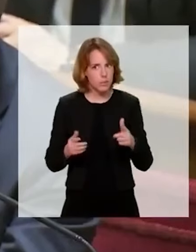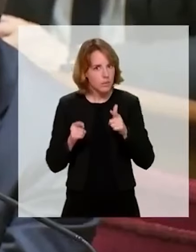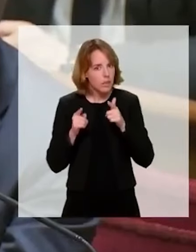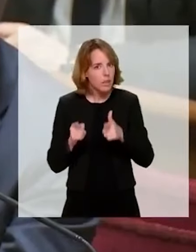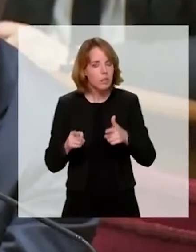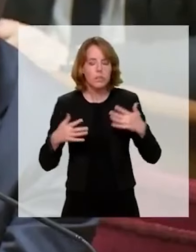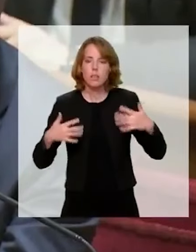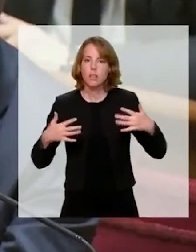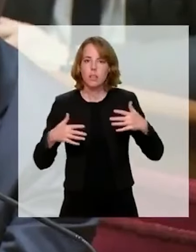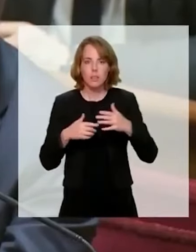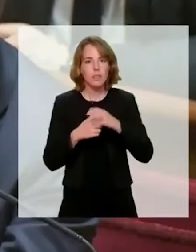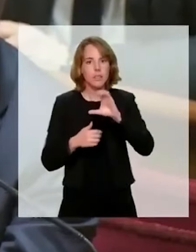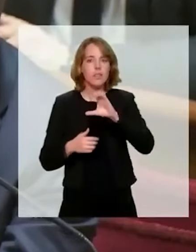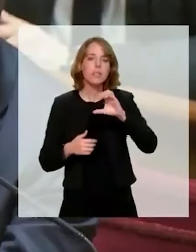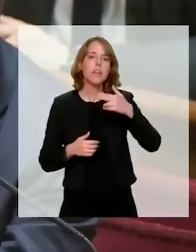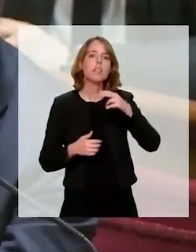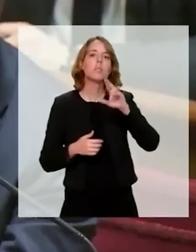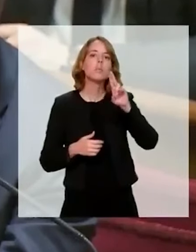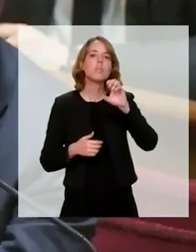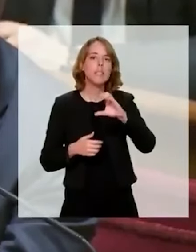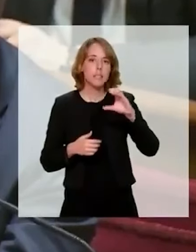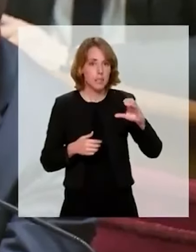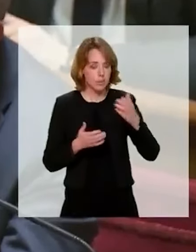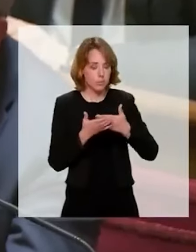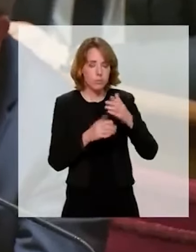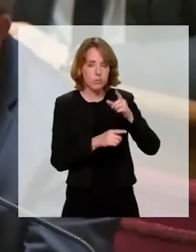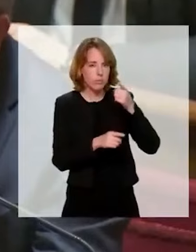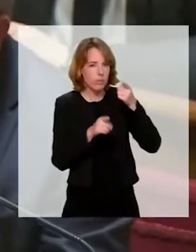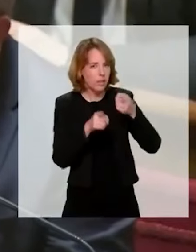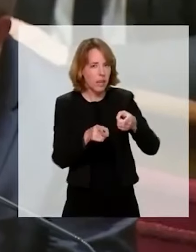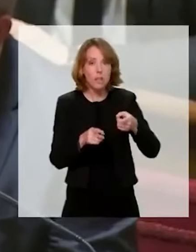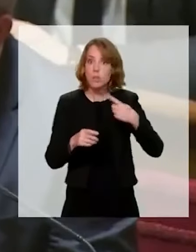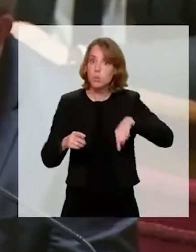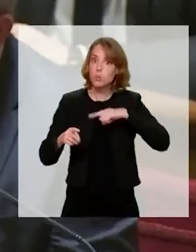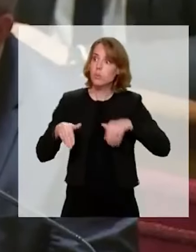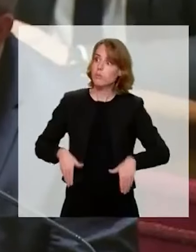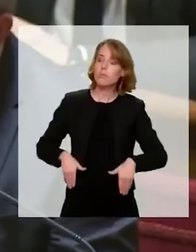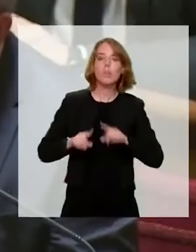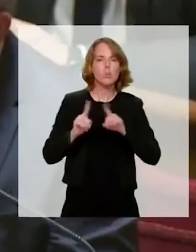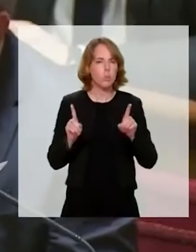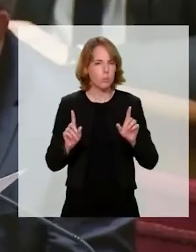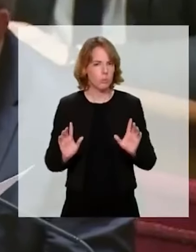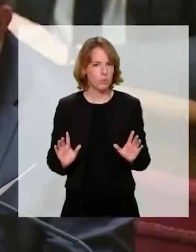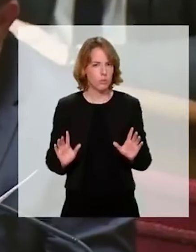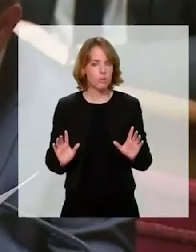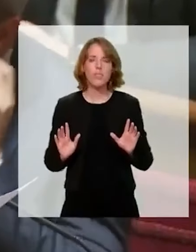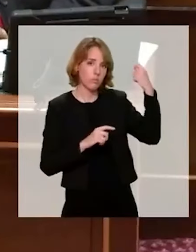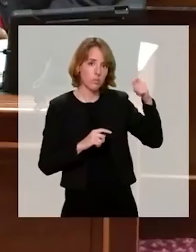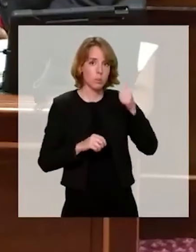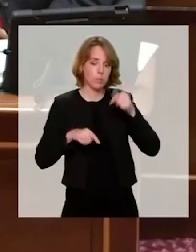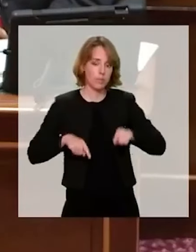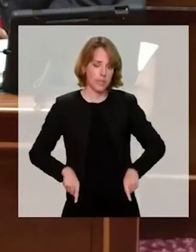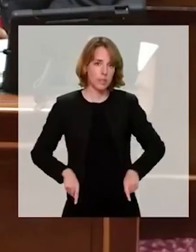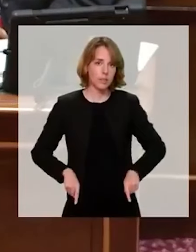էթիկայի վարքագծի կոպիտ խախտում են, դրանք անպատասխան չեն մնա։ Քննարկումներից հետո համաձայնեցնելով հանրապետության նախագահի